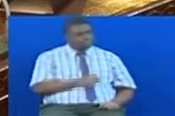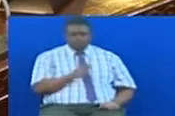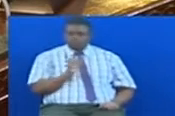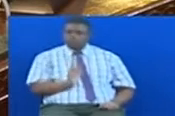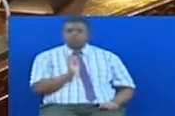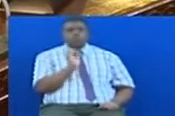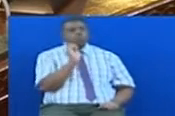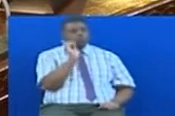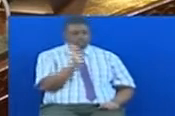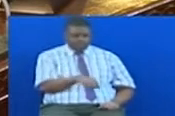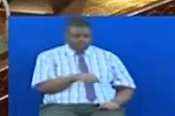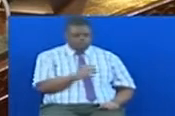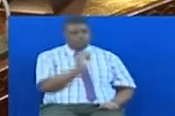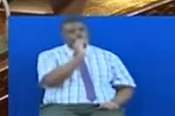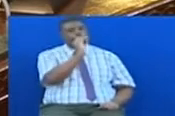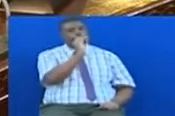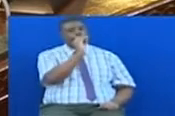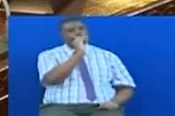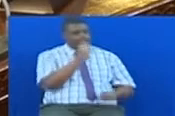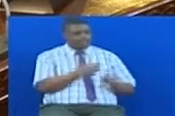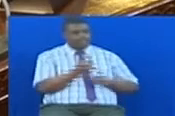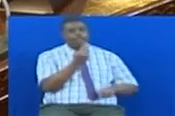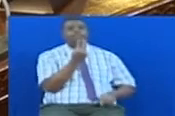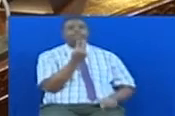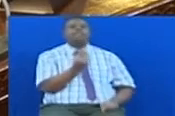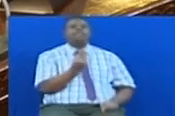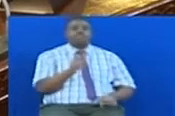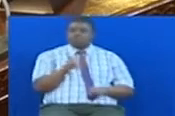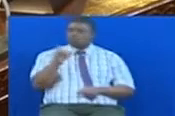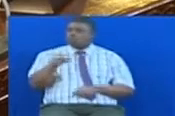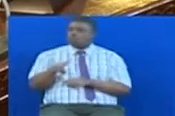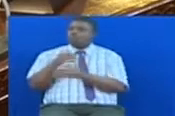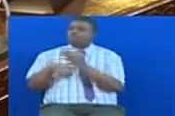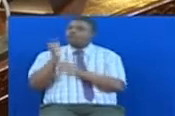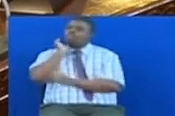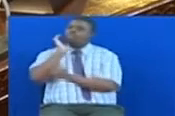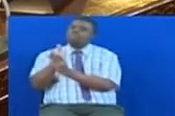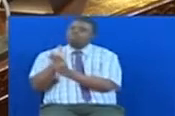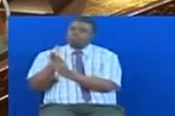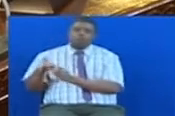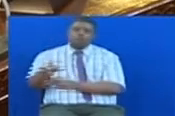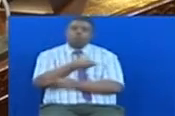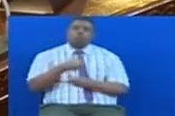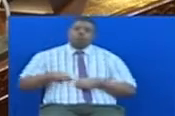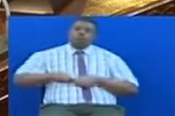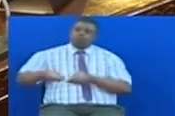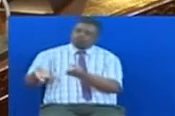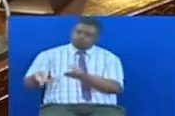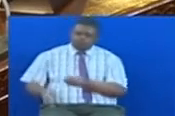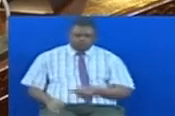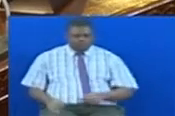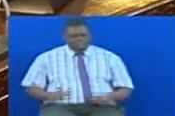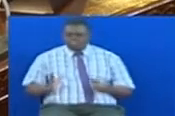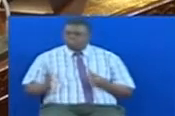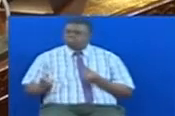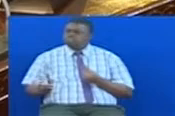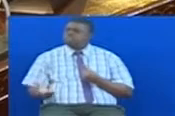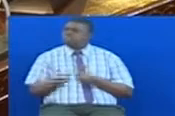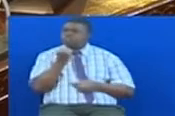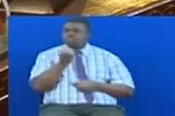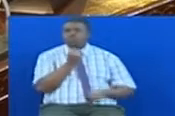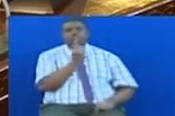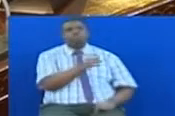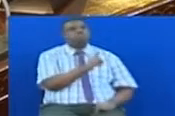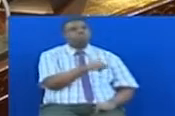kwa tengeo la 2%. Mheshimiwa naibu spika, mafanikio ni makubwa, mafanikio ni mengi ya uwepo wa 2% kwa watu wenye